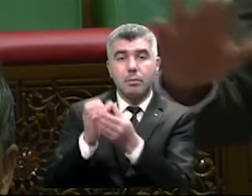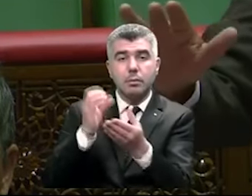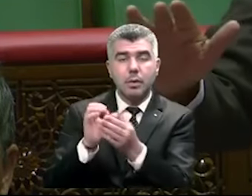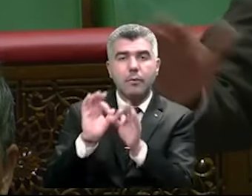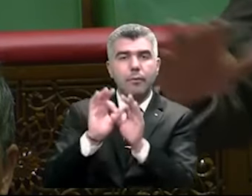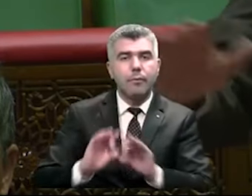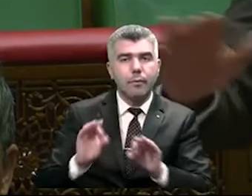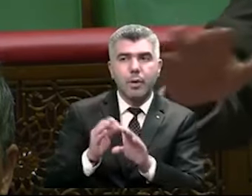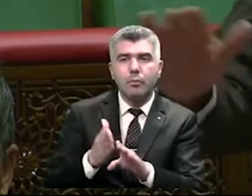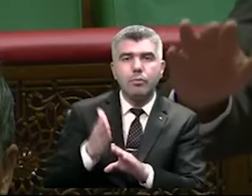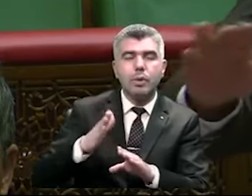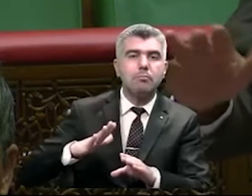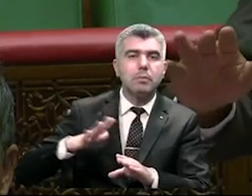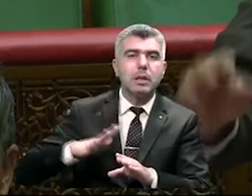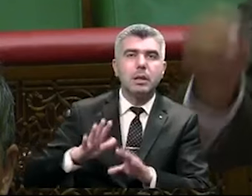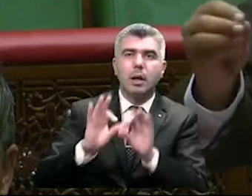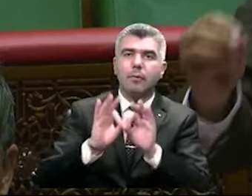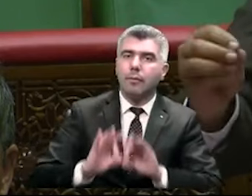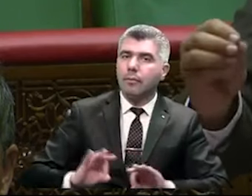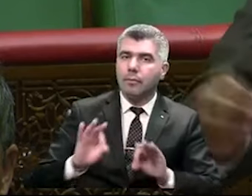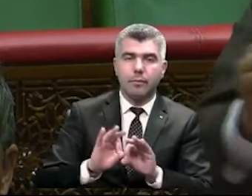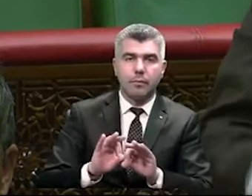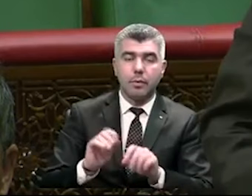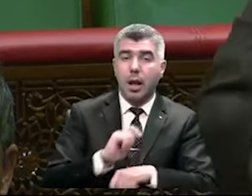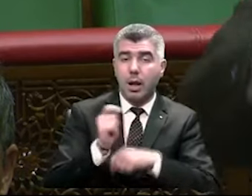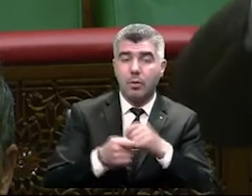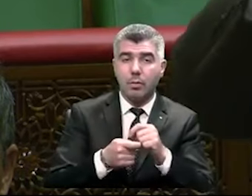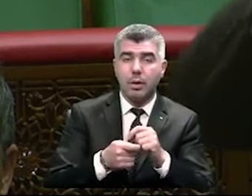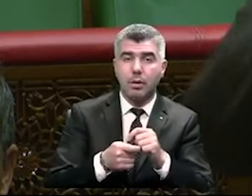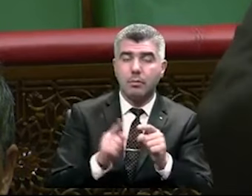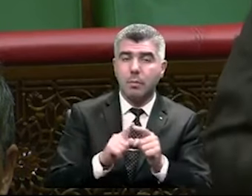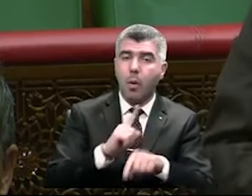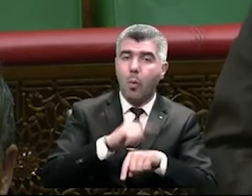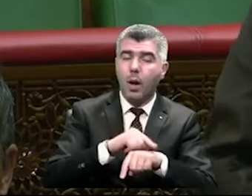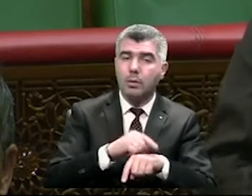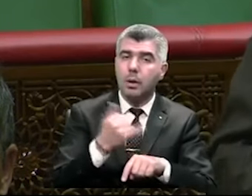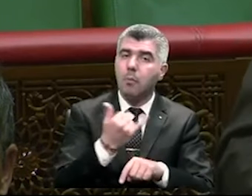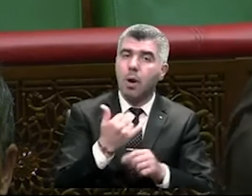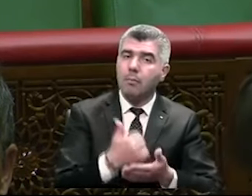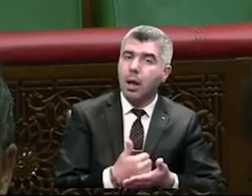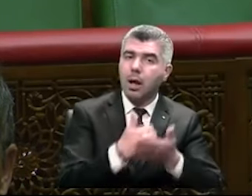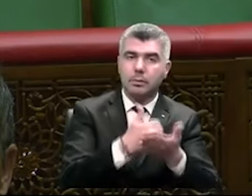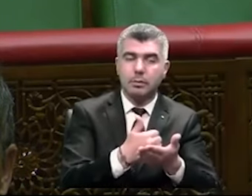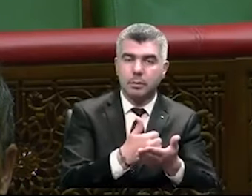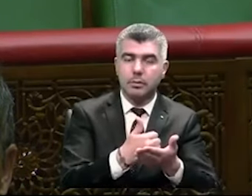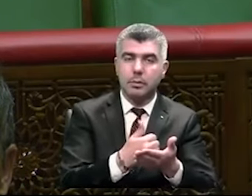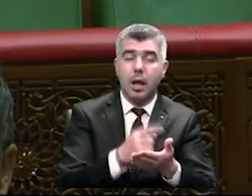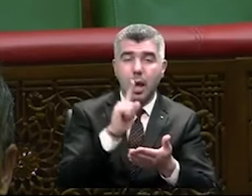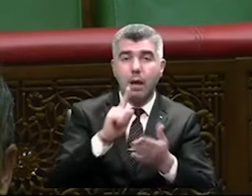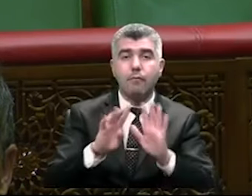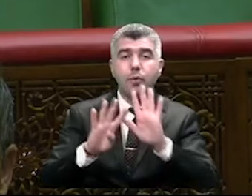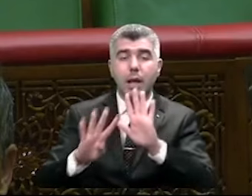لهمش يوصلوا للمدن ما يمكنش يوصل لل الحواضر وبالتالي سيد الوزير هذا خصكم تعطو وقت كبير جدا لانه من